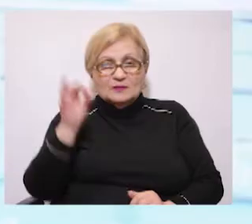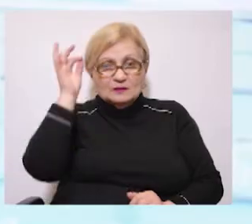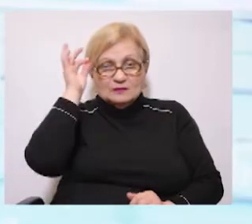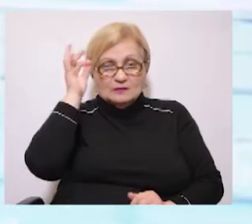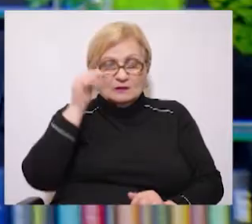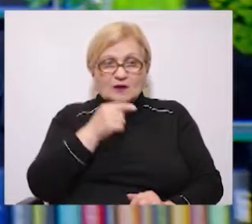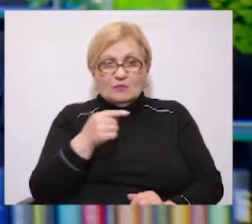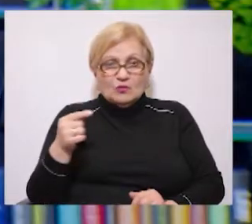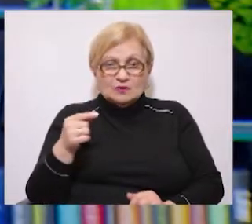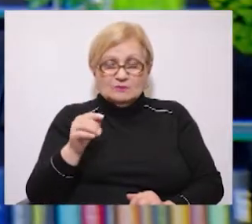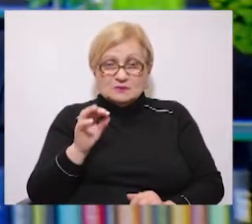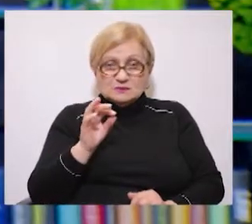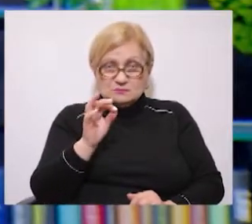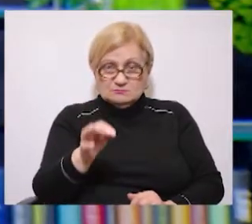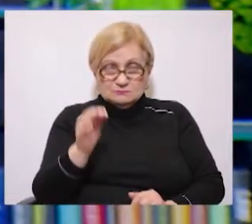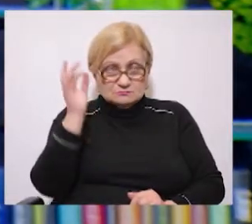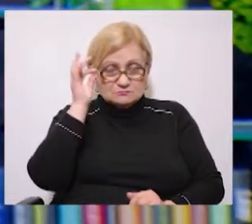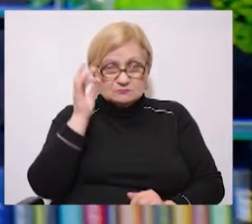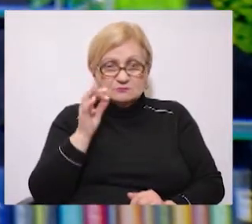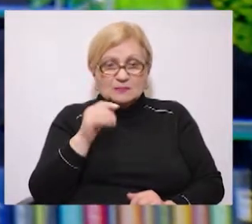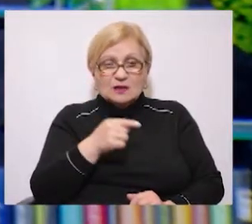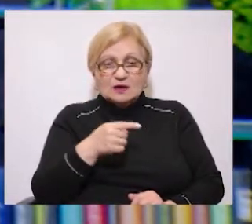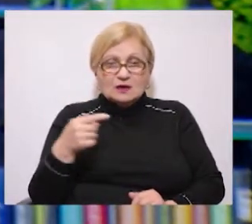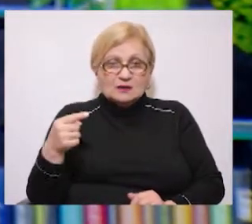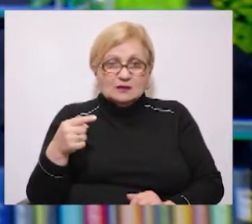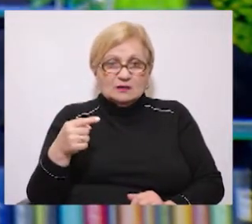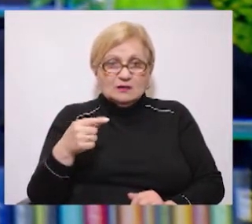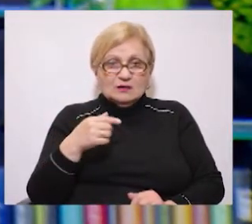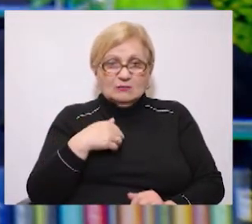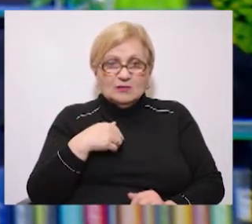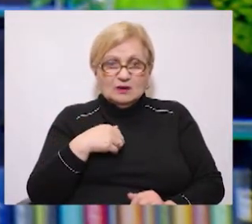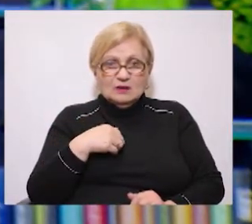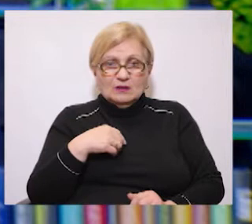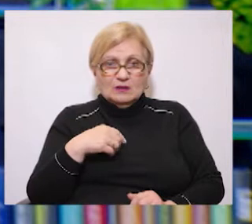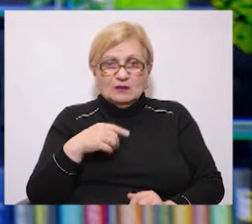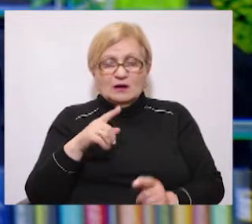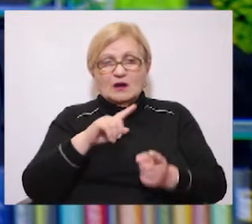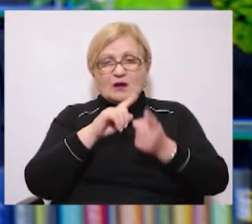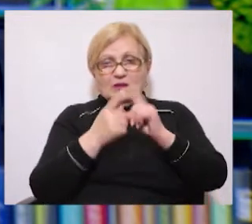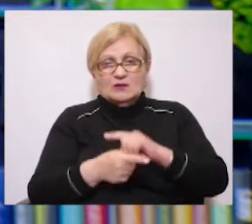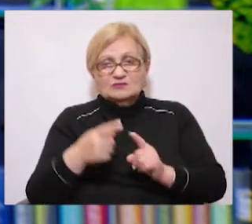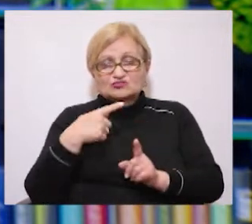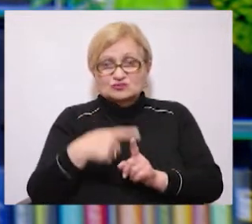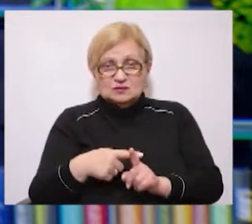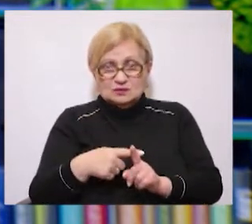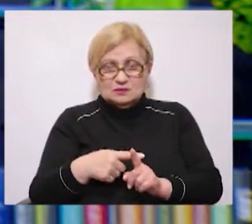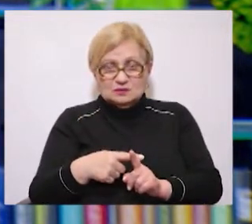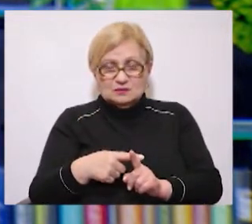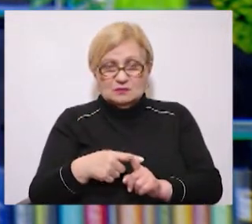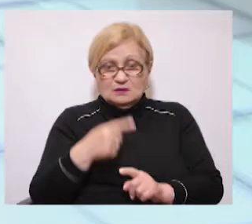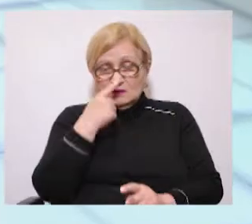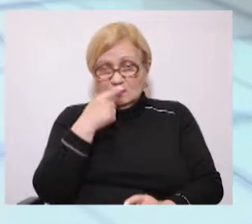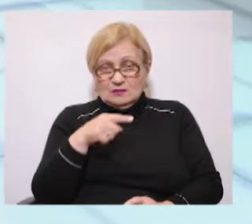გაგახსენებთ გამოკლებას, იმიტომ რომ გამოკლება დამყავს მე შეკრებაზე და იქვე